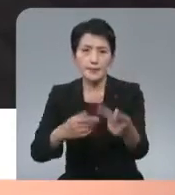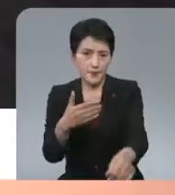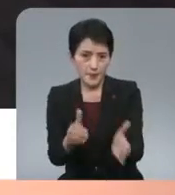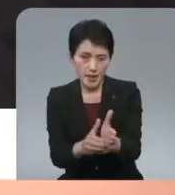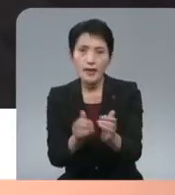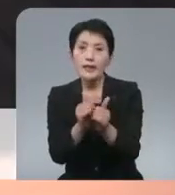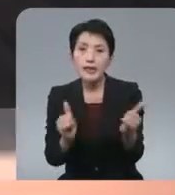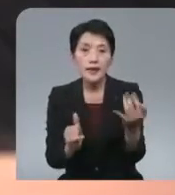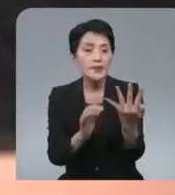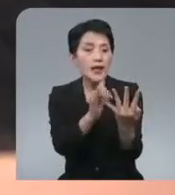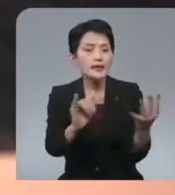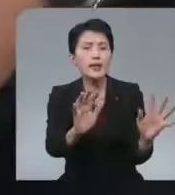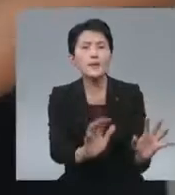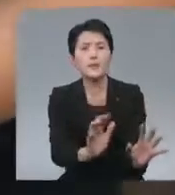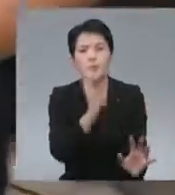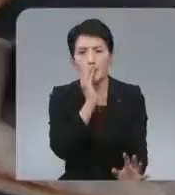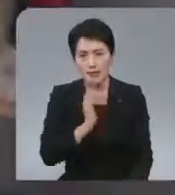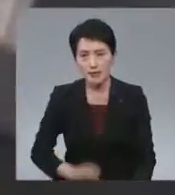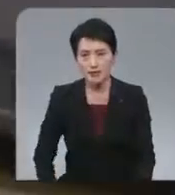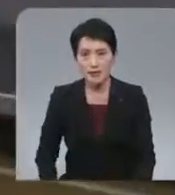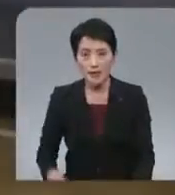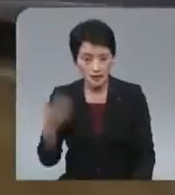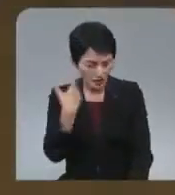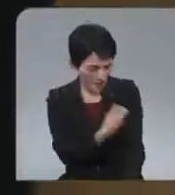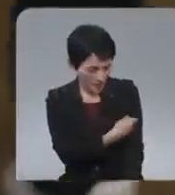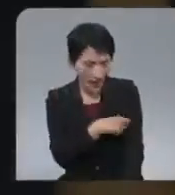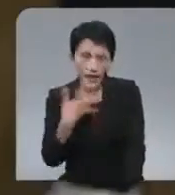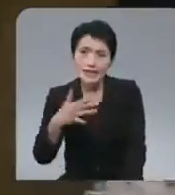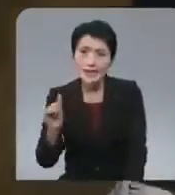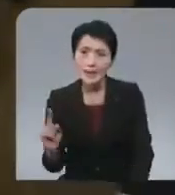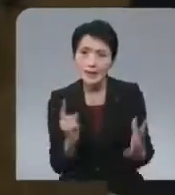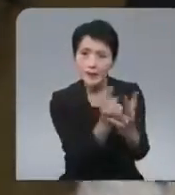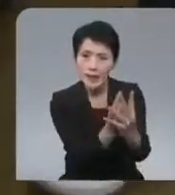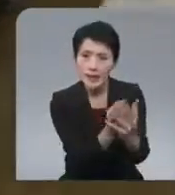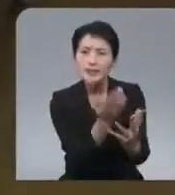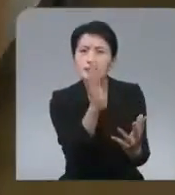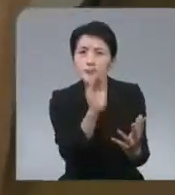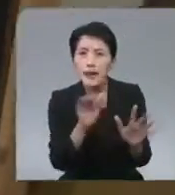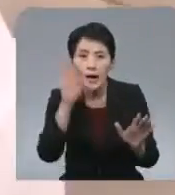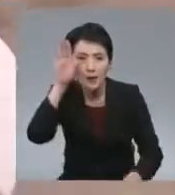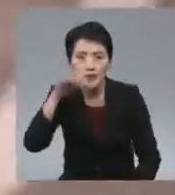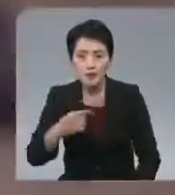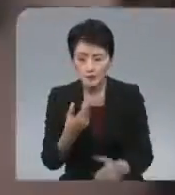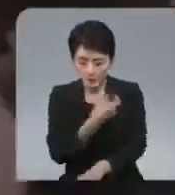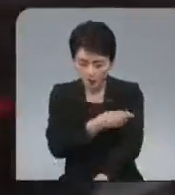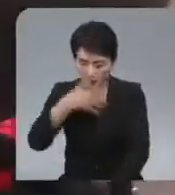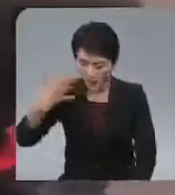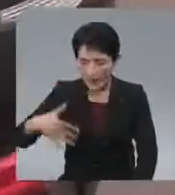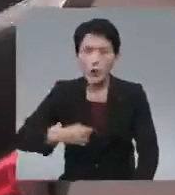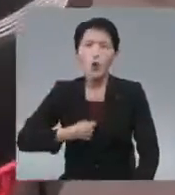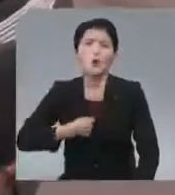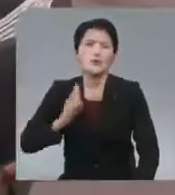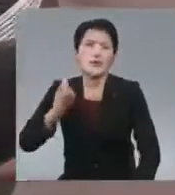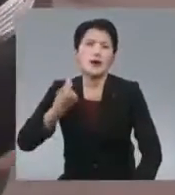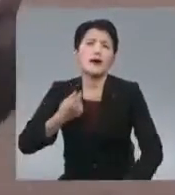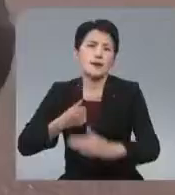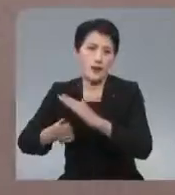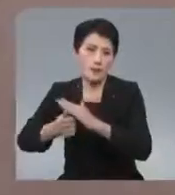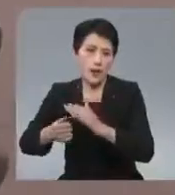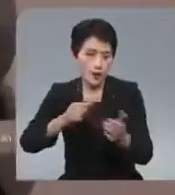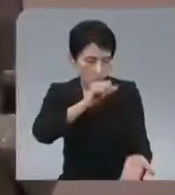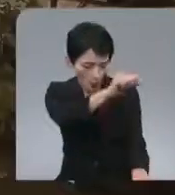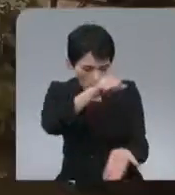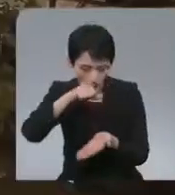сообщил премьер-министр этим буям выступая 16 декабря на заседании центрального штаба по борьбе со